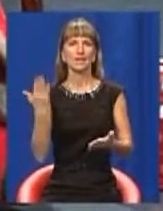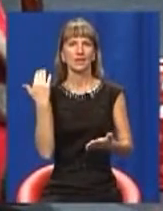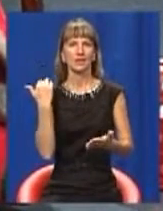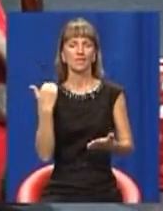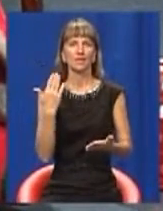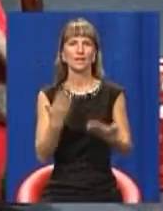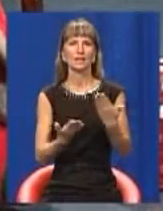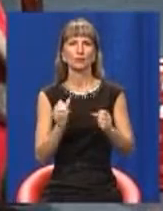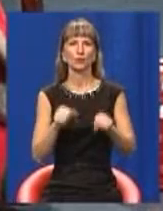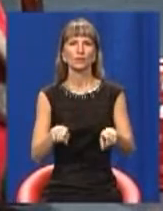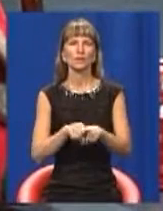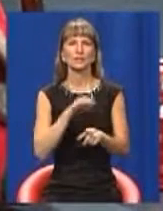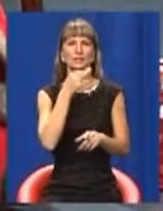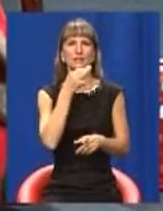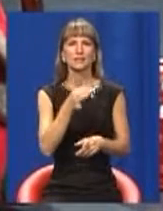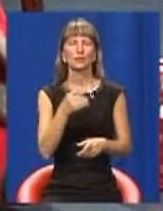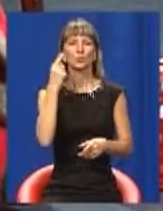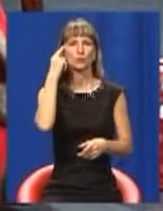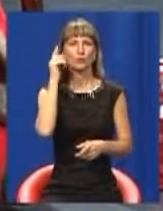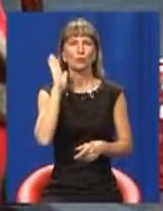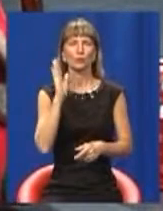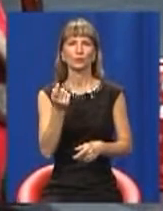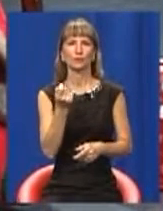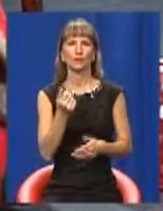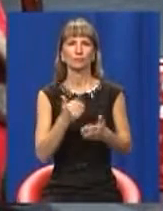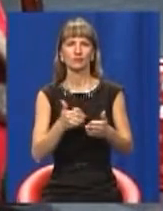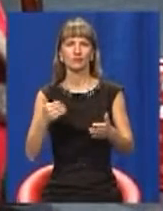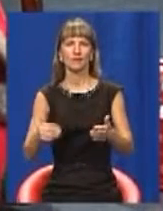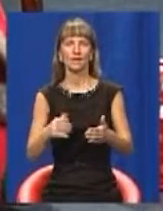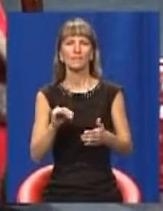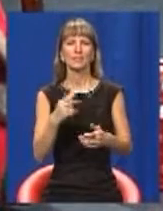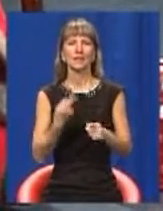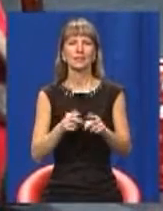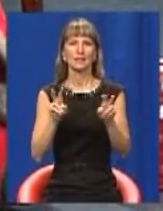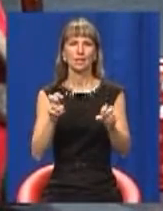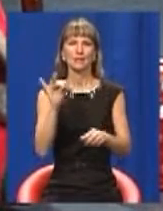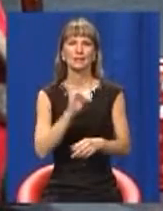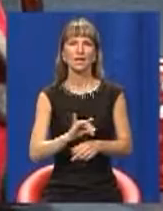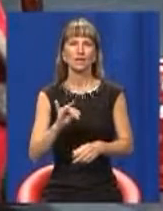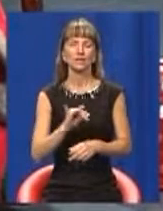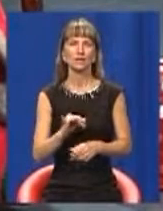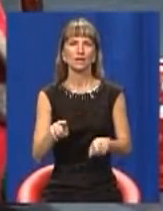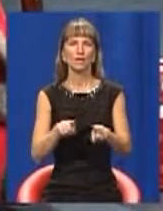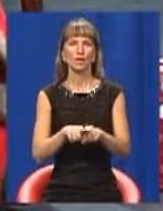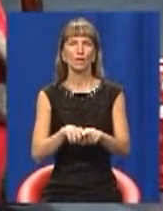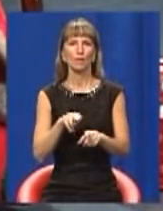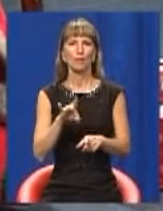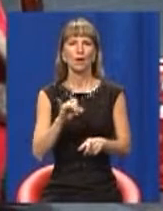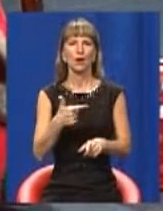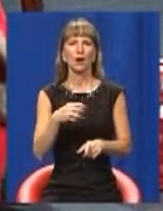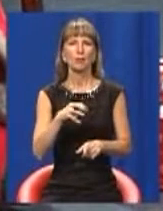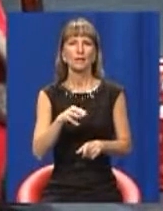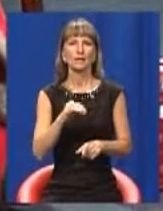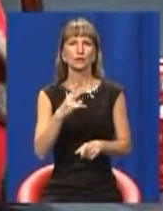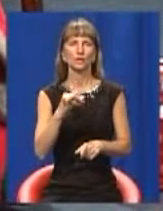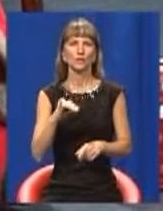нещодавно, якщо можна так сказати. Ну, ми будемо трохи відходити від цієї тематики історичної, такої прагматичної, будемо переходити